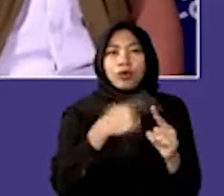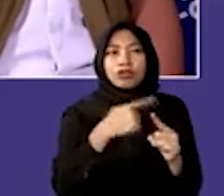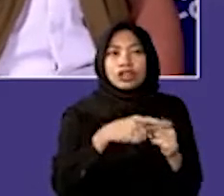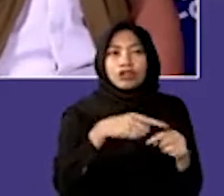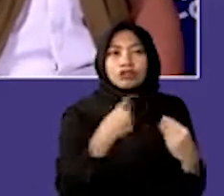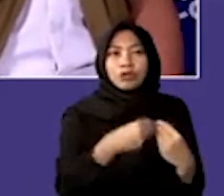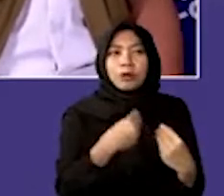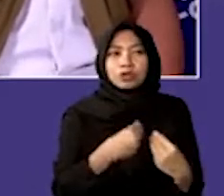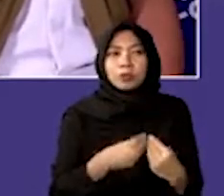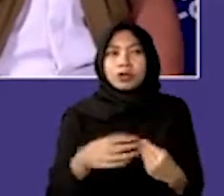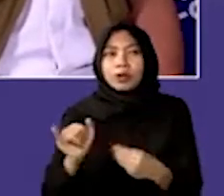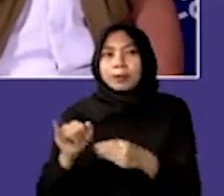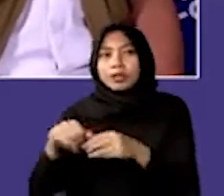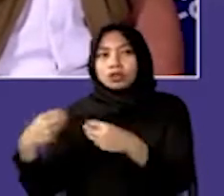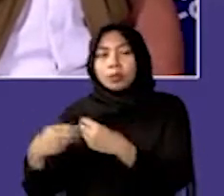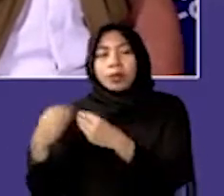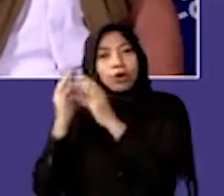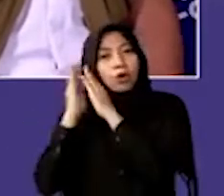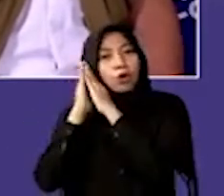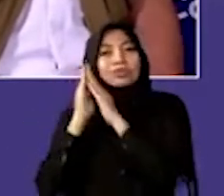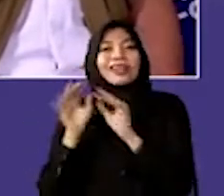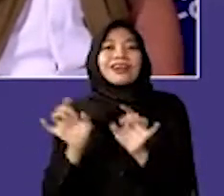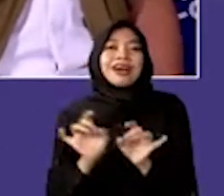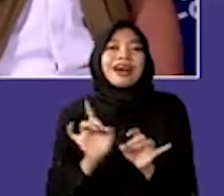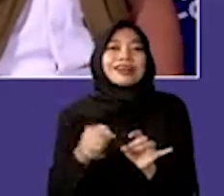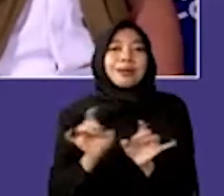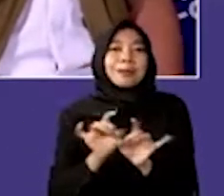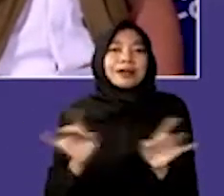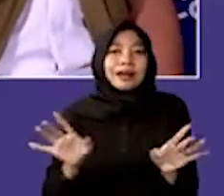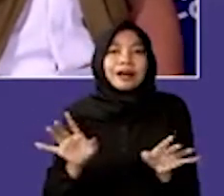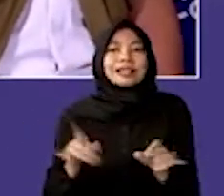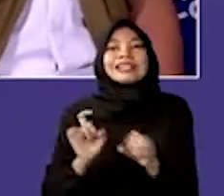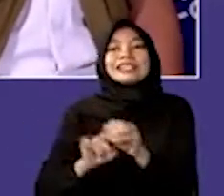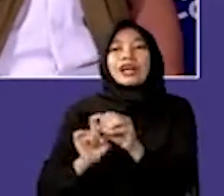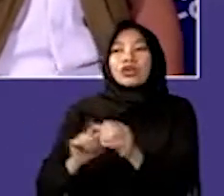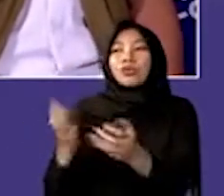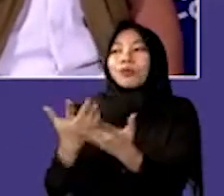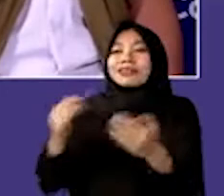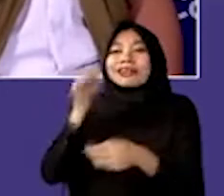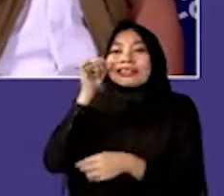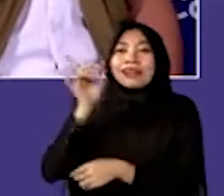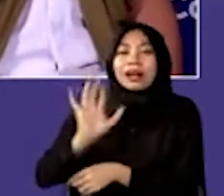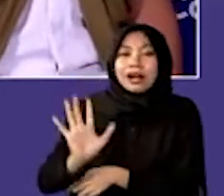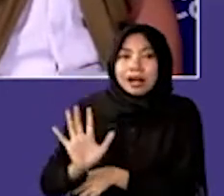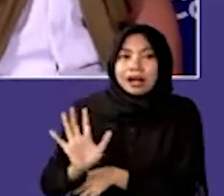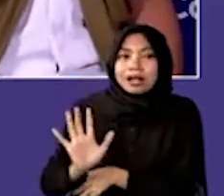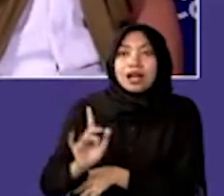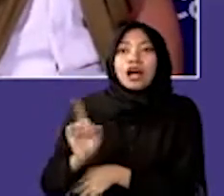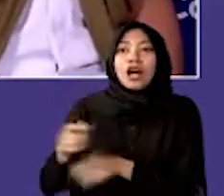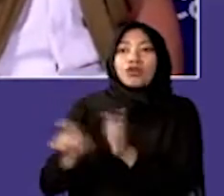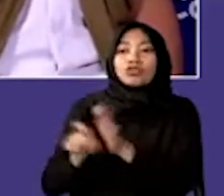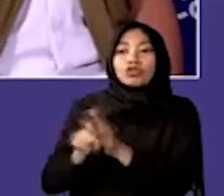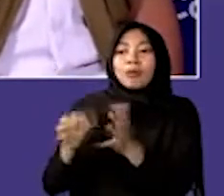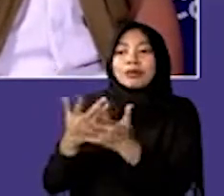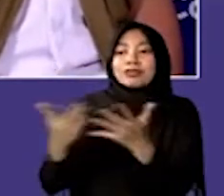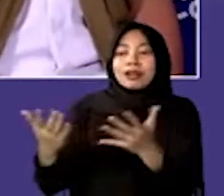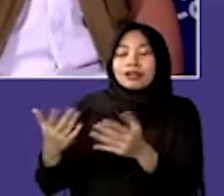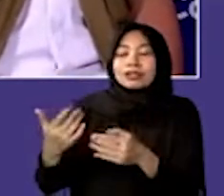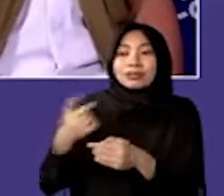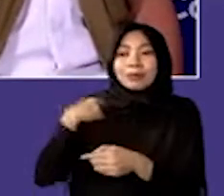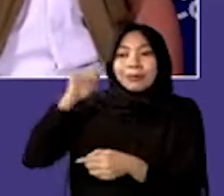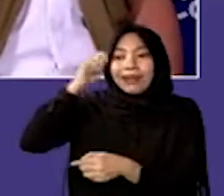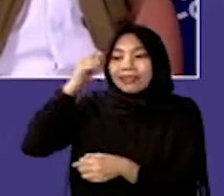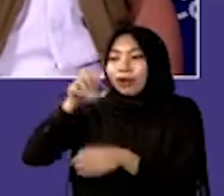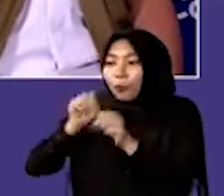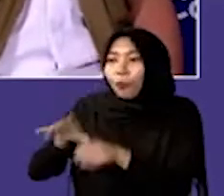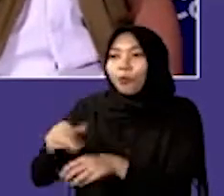kita khawatirkan dan ini Tentunya tidak terlepas dari kesadaran bersama manakala kita bisa saling mengingatkan saya